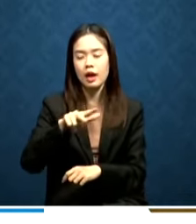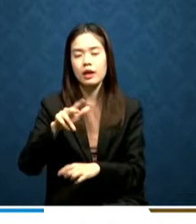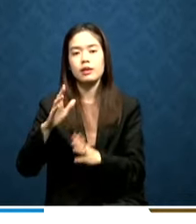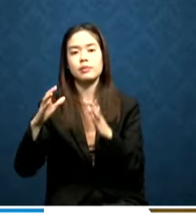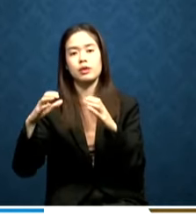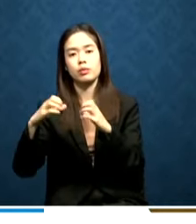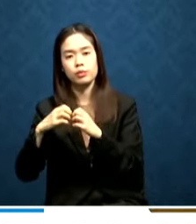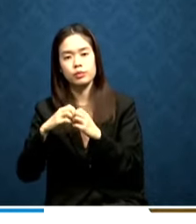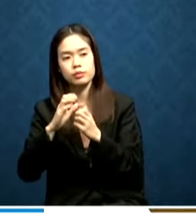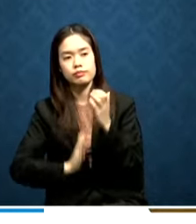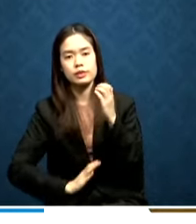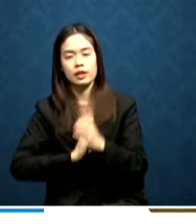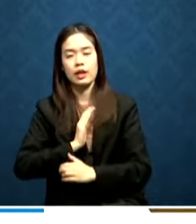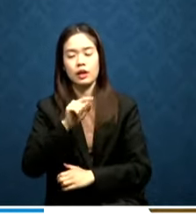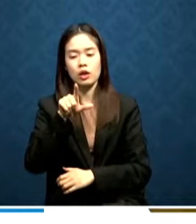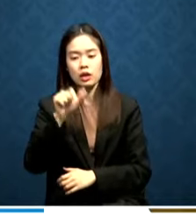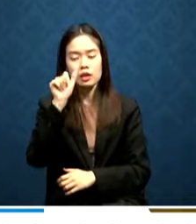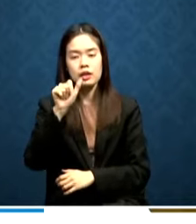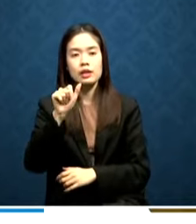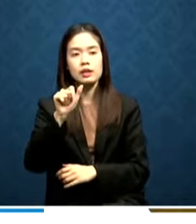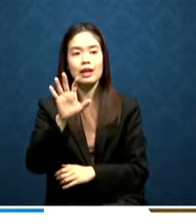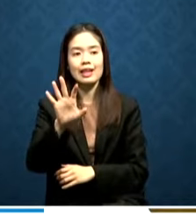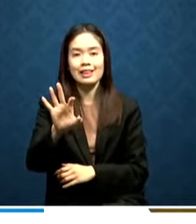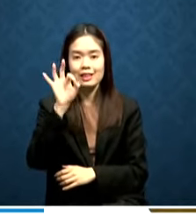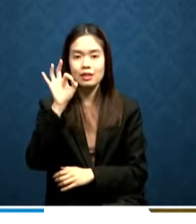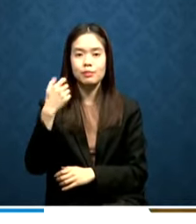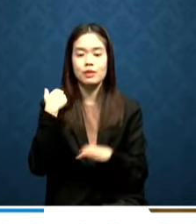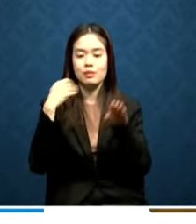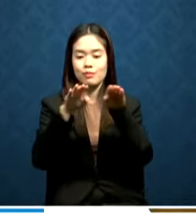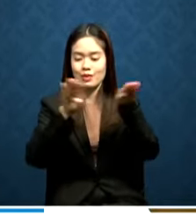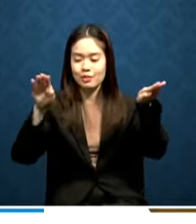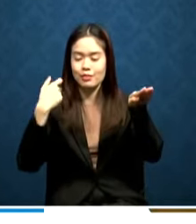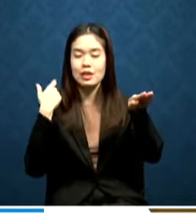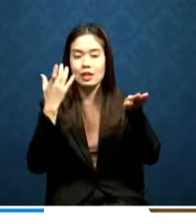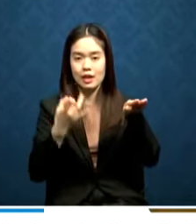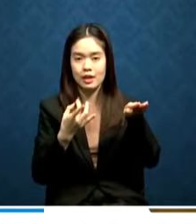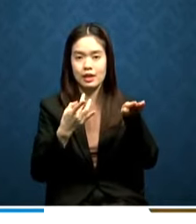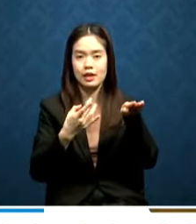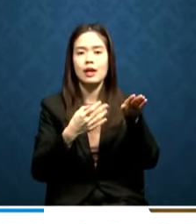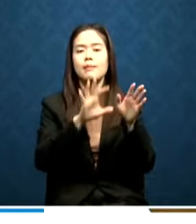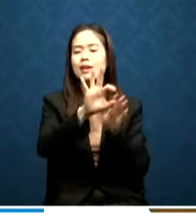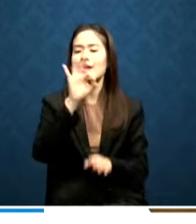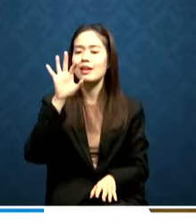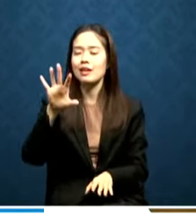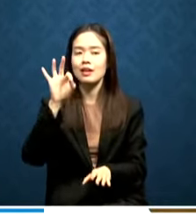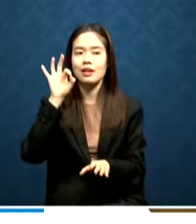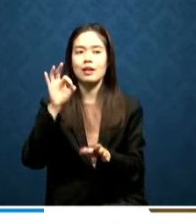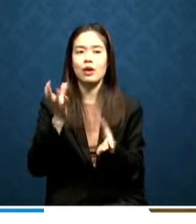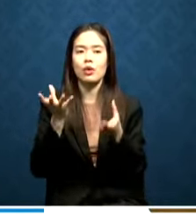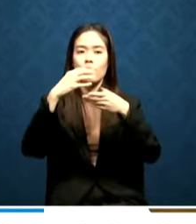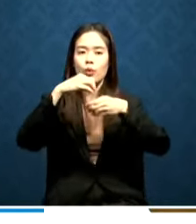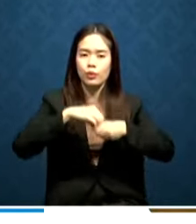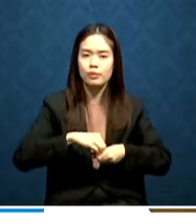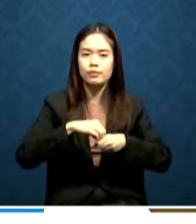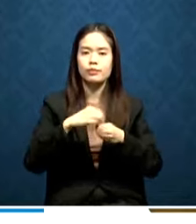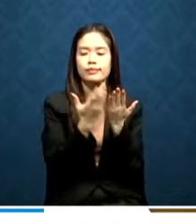ายๆมีความเห็นก็คือว่าควรจะมีขั้นต่ำมีเกณฑ์ซึ่งตรงนี้เองเนี่ยนะครับเราได้มารวมกันทั้ง4ร่างแล้ว